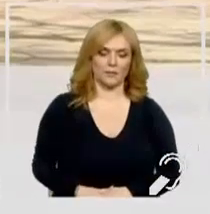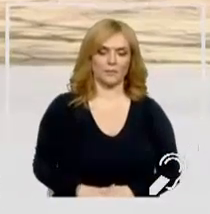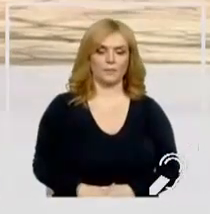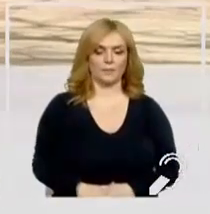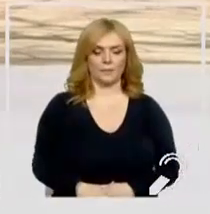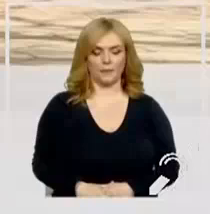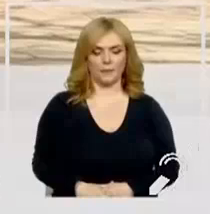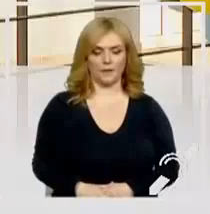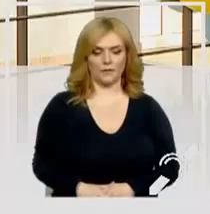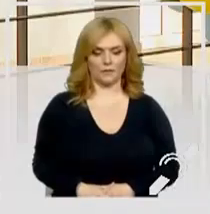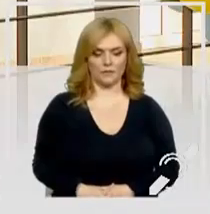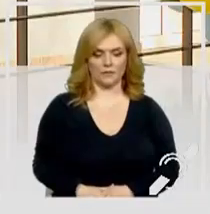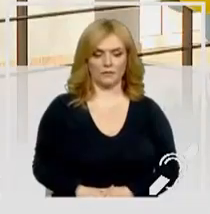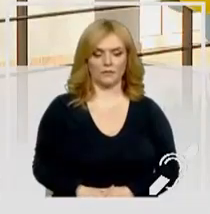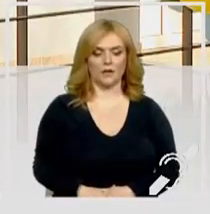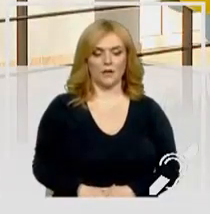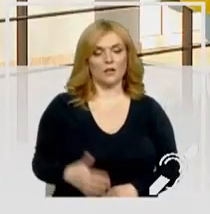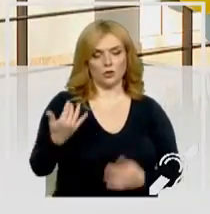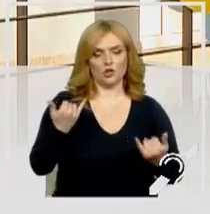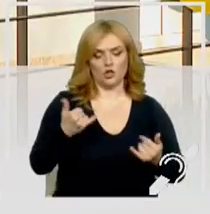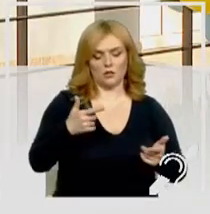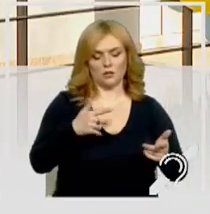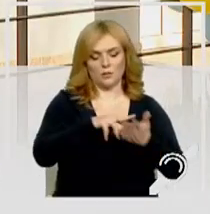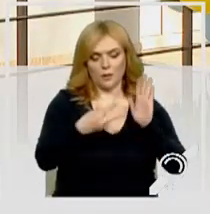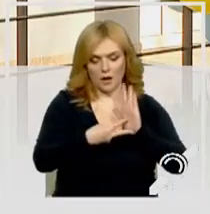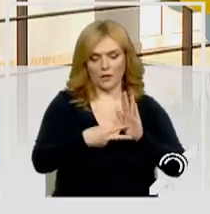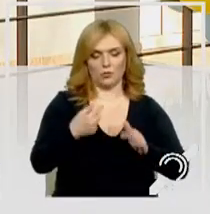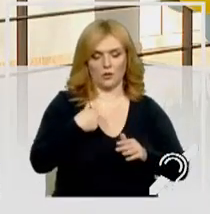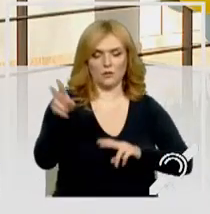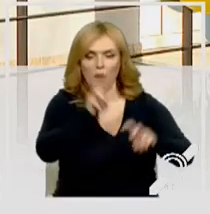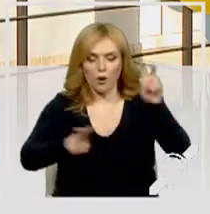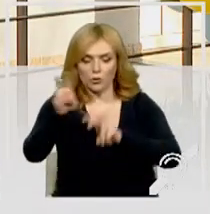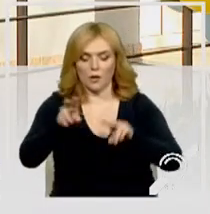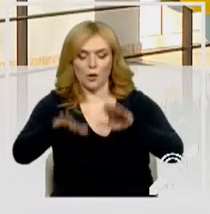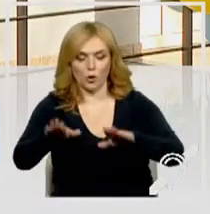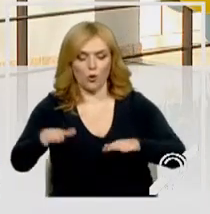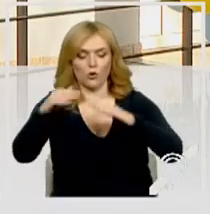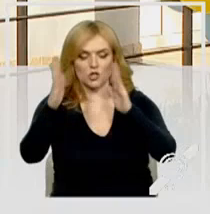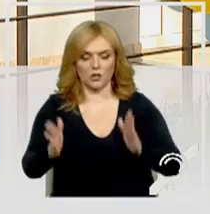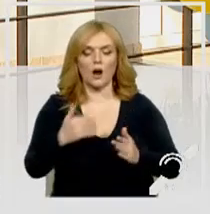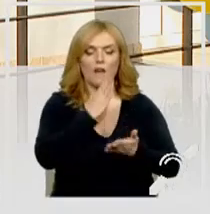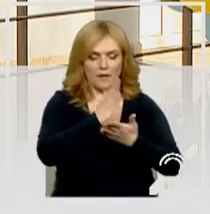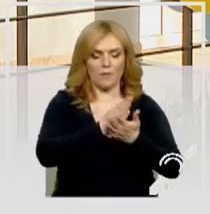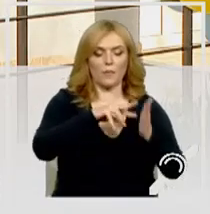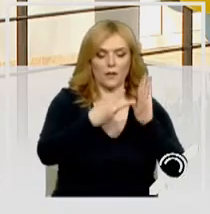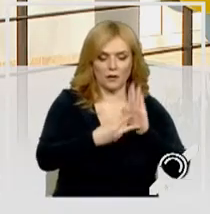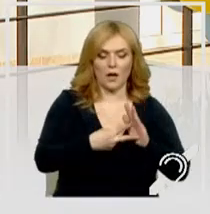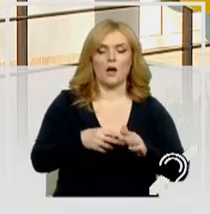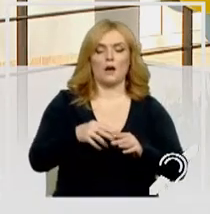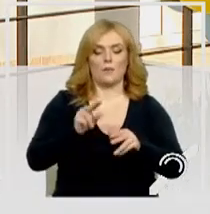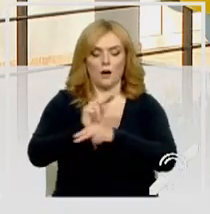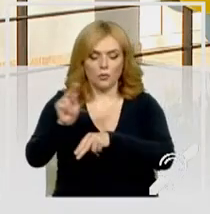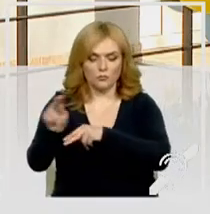Republican de Reabilitare. Noi procedem acum la identificarea spațiului, deja avem câteva planuri, instruim personalul,